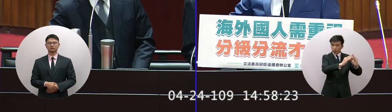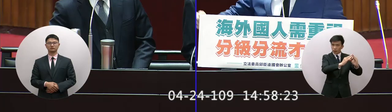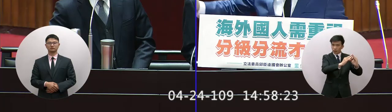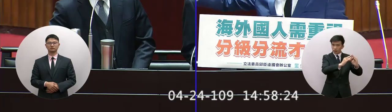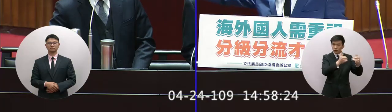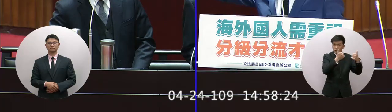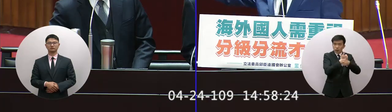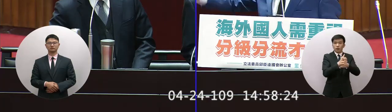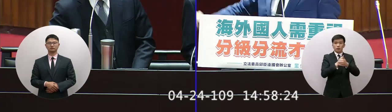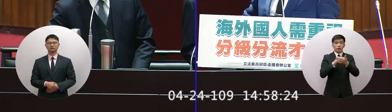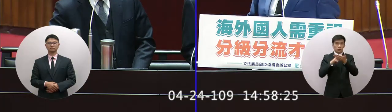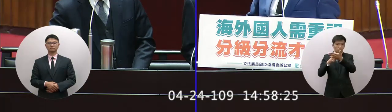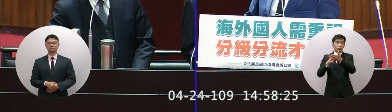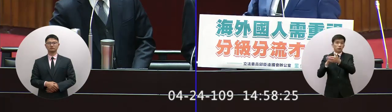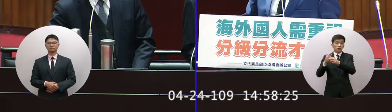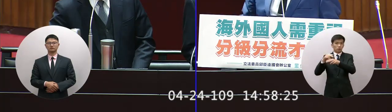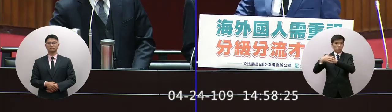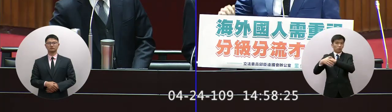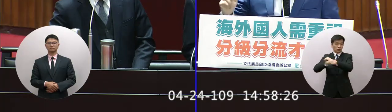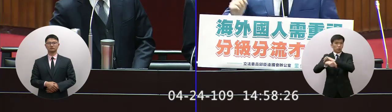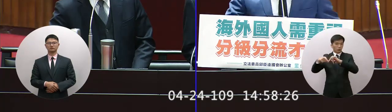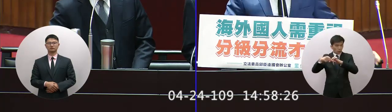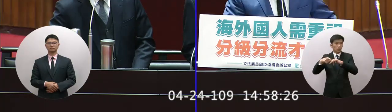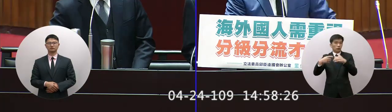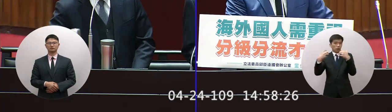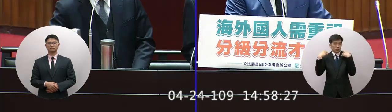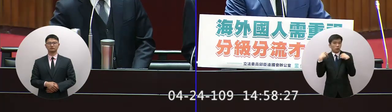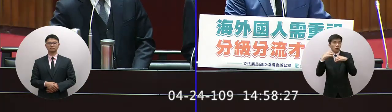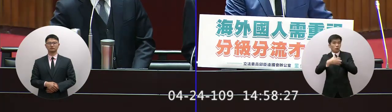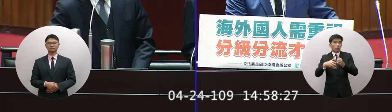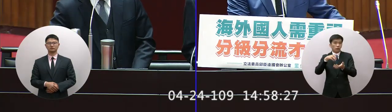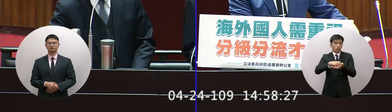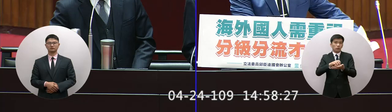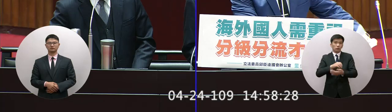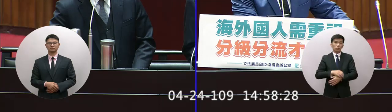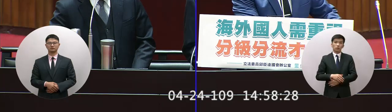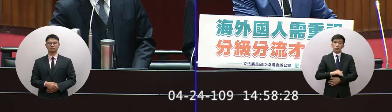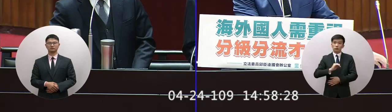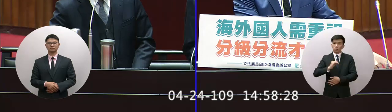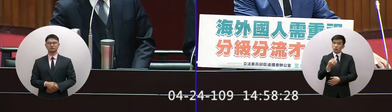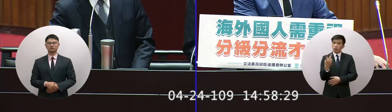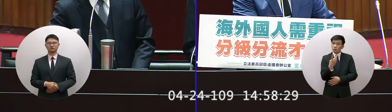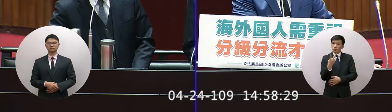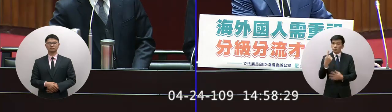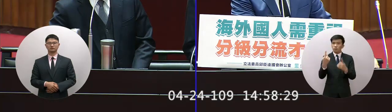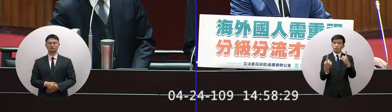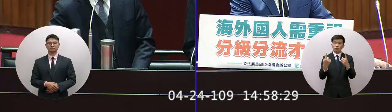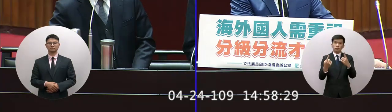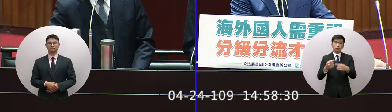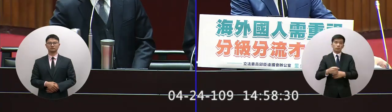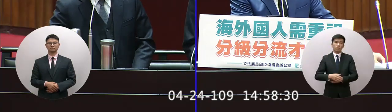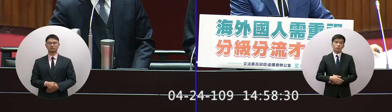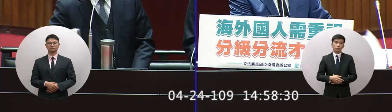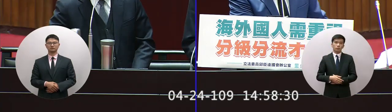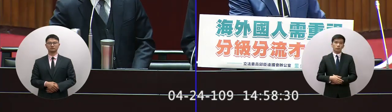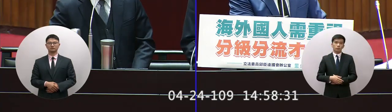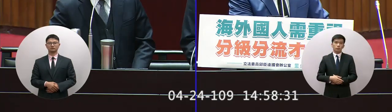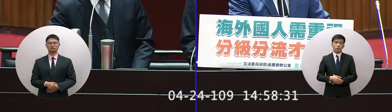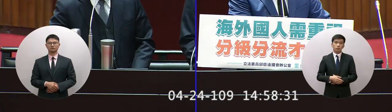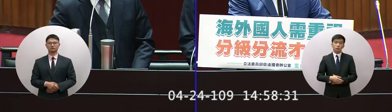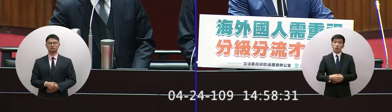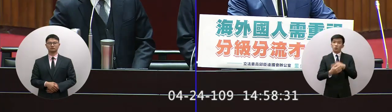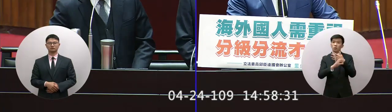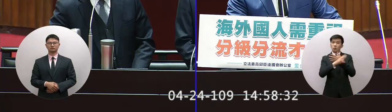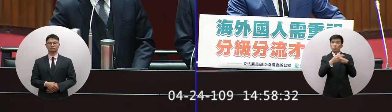申请来做承保。来下一页。但是我们可以看到这整个比较哈，其实在海外信保基金